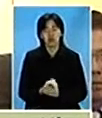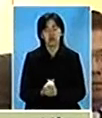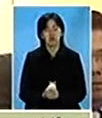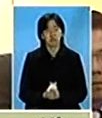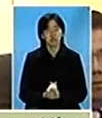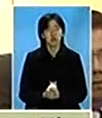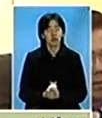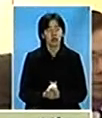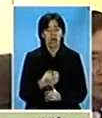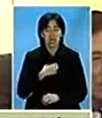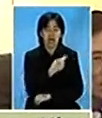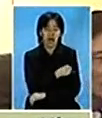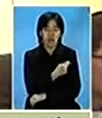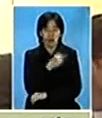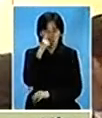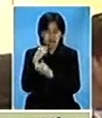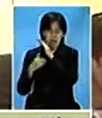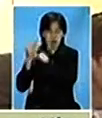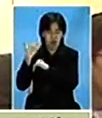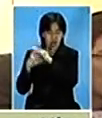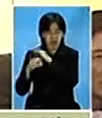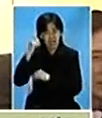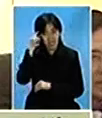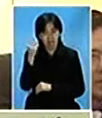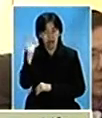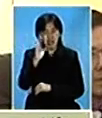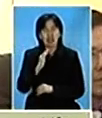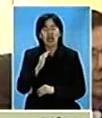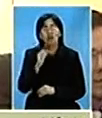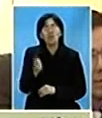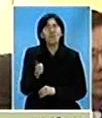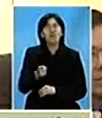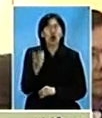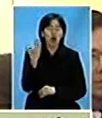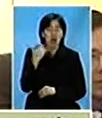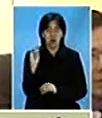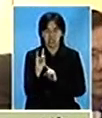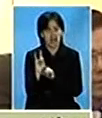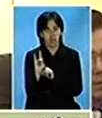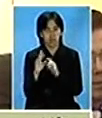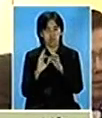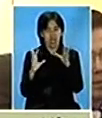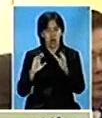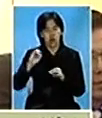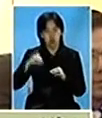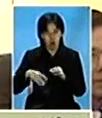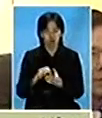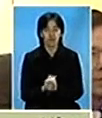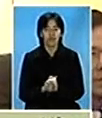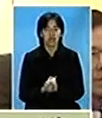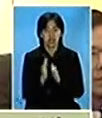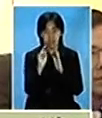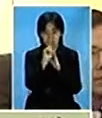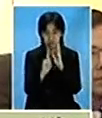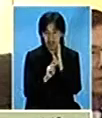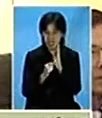การคำว่าแพทย์แผนไทยเนี่ยมันไม่ได้นิยามใหม่แล้วก็นิยามของเก่าเขานั่นแหละแต่คำว่าสัตว์นี่เราไม่เกี่ยวเพราะเราใช้ในฉบับนี้ของเราสา